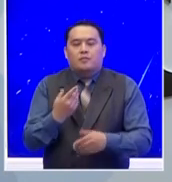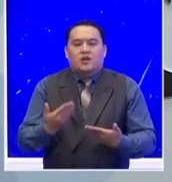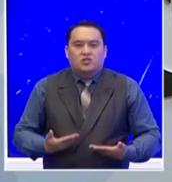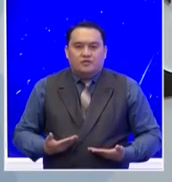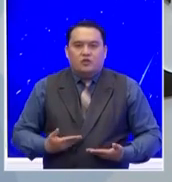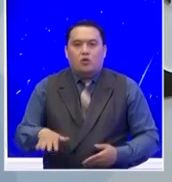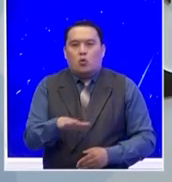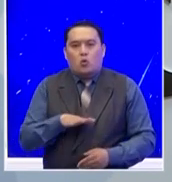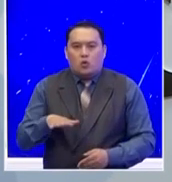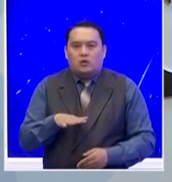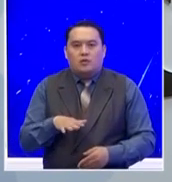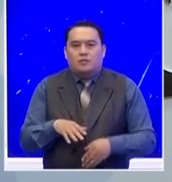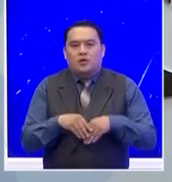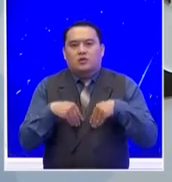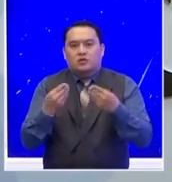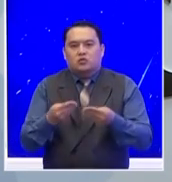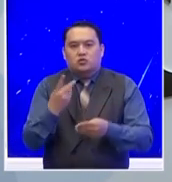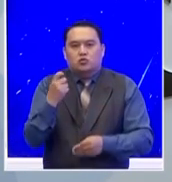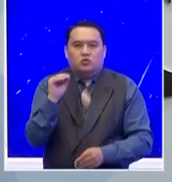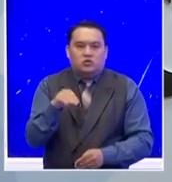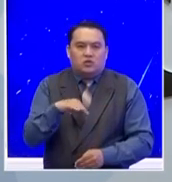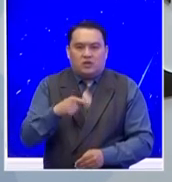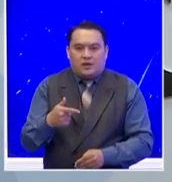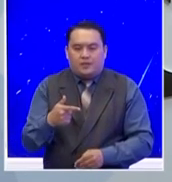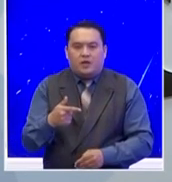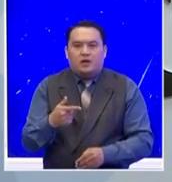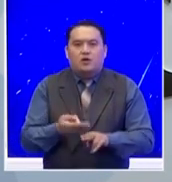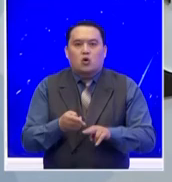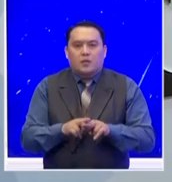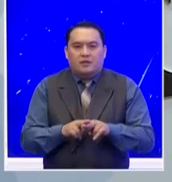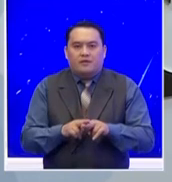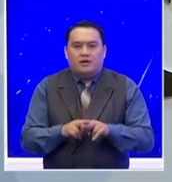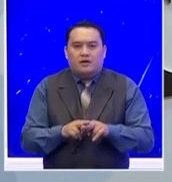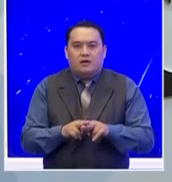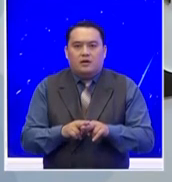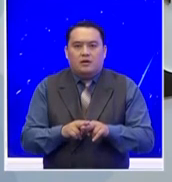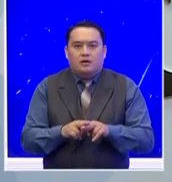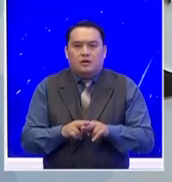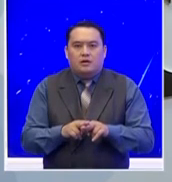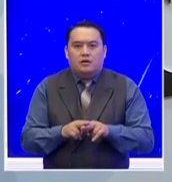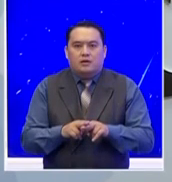на территории города, перечислено 100 тысяч тенге. Кроме этого, как вам известно, в этом году